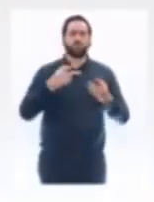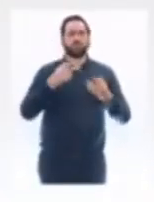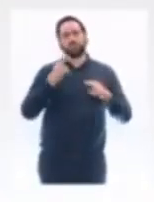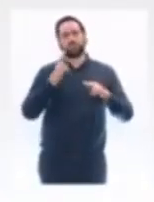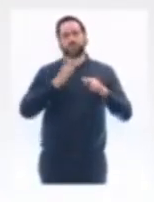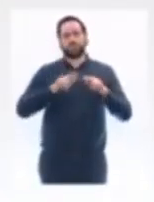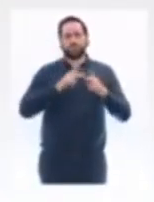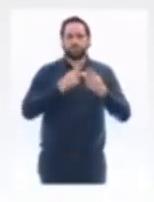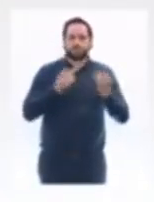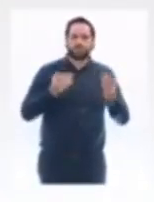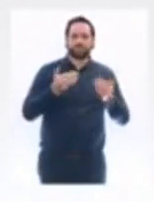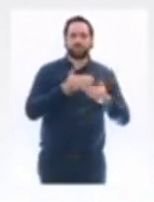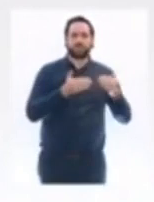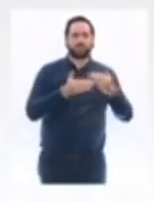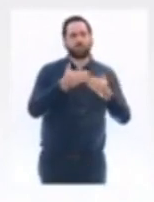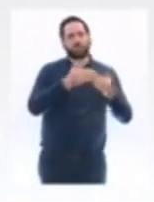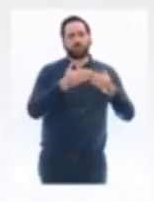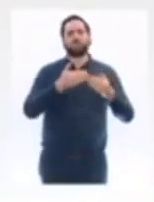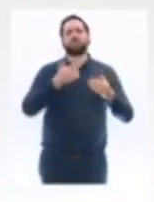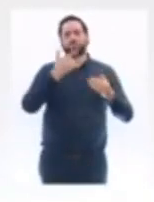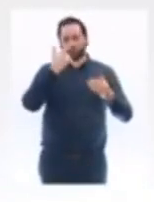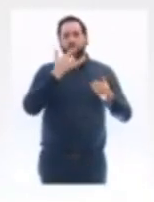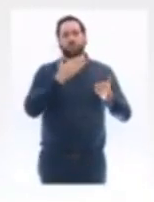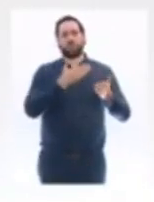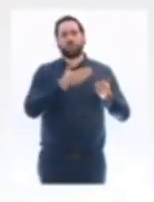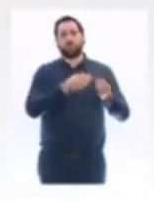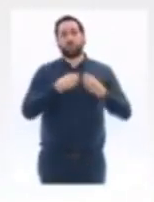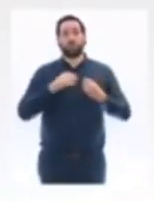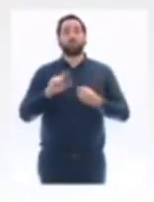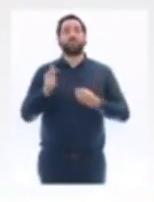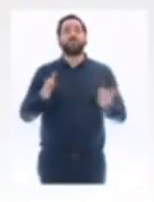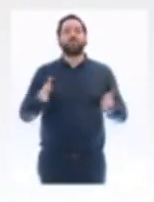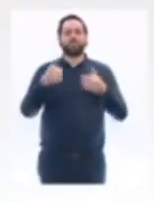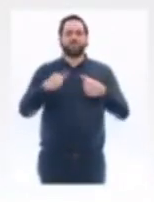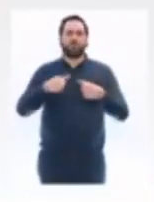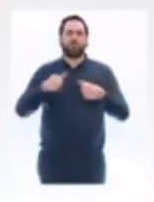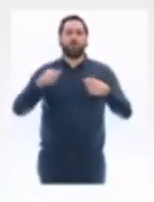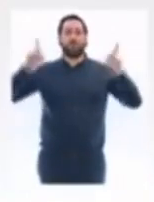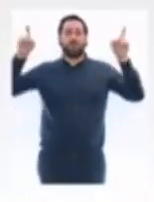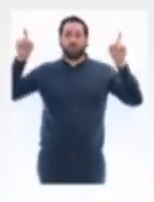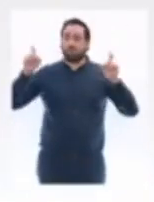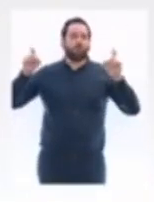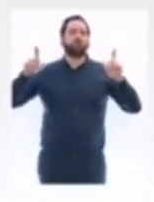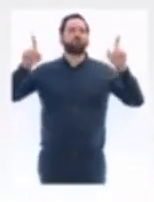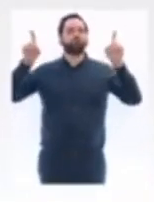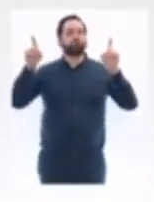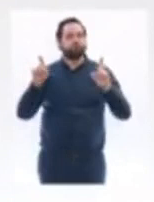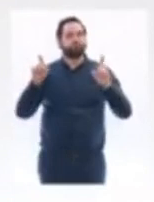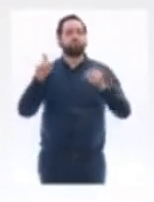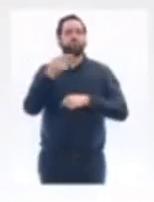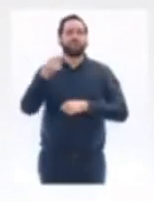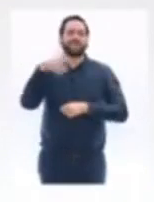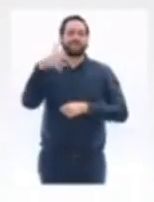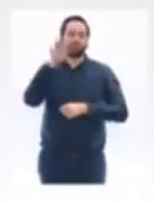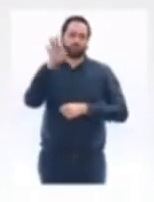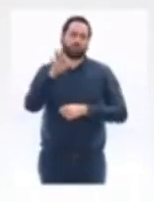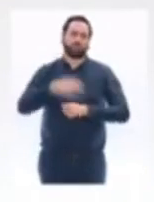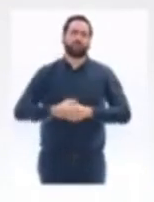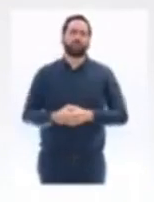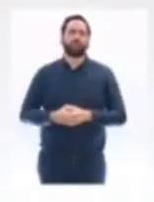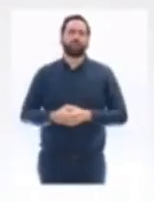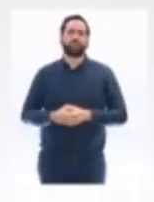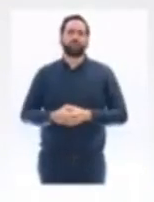notamment le président de l'Eurogroupe. Et nous souhaitons que le plan de relance européen soit maintenant adopté sans délai.